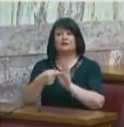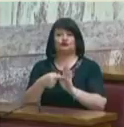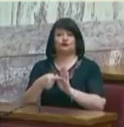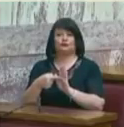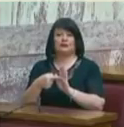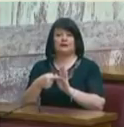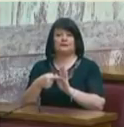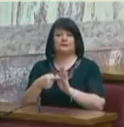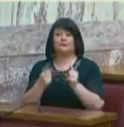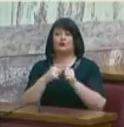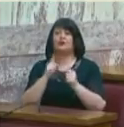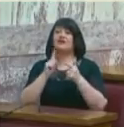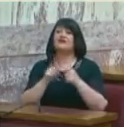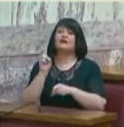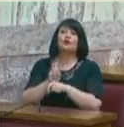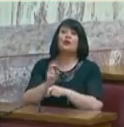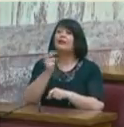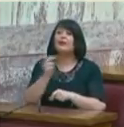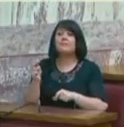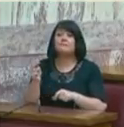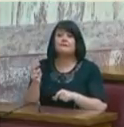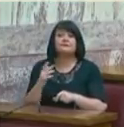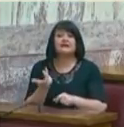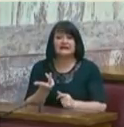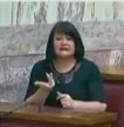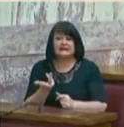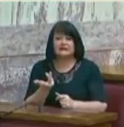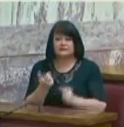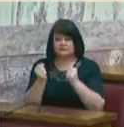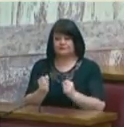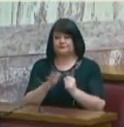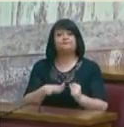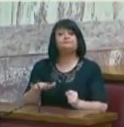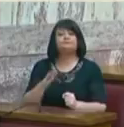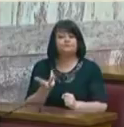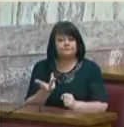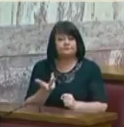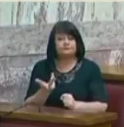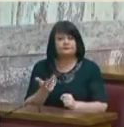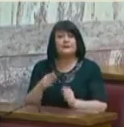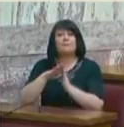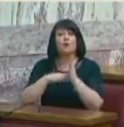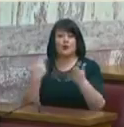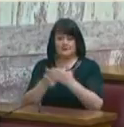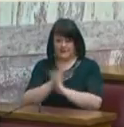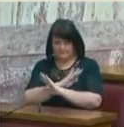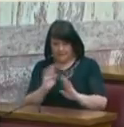Και το δεύτερο ανοιχτό θέμα αφορά το καθεστώς της μεταπρογραμματικής εποπτείας.